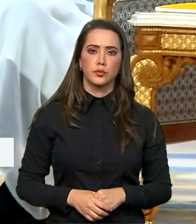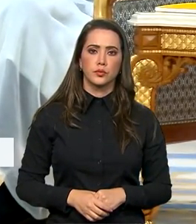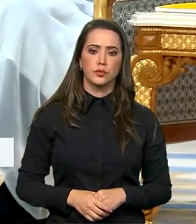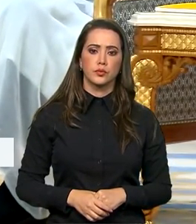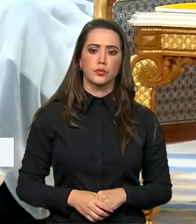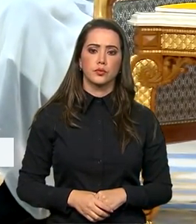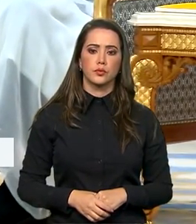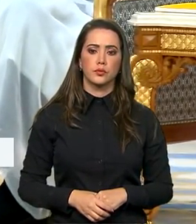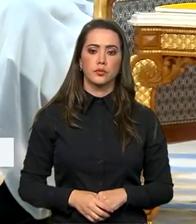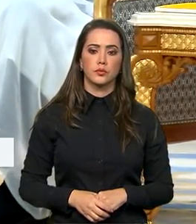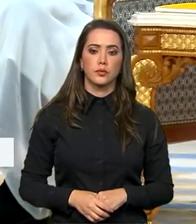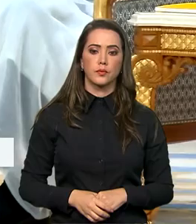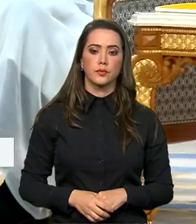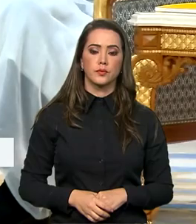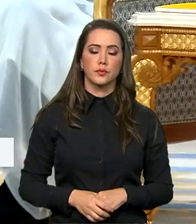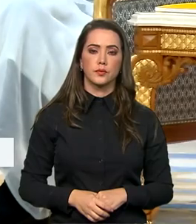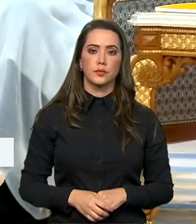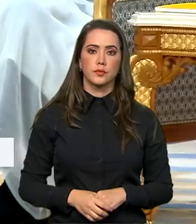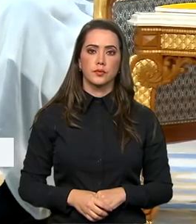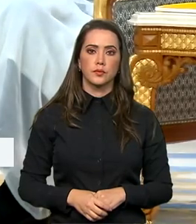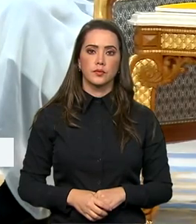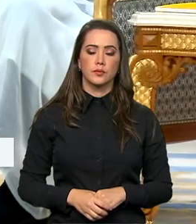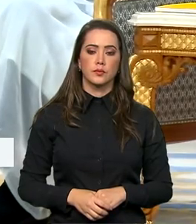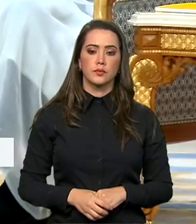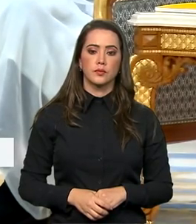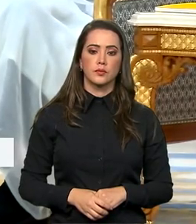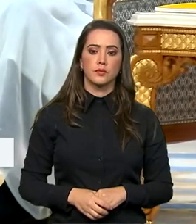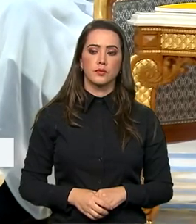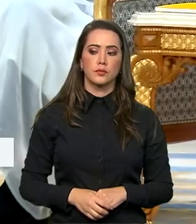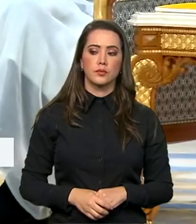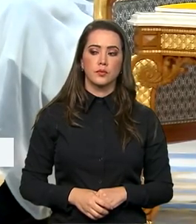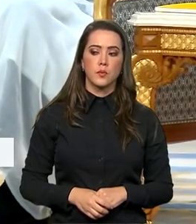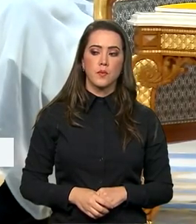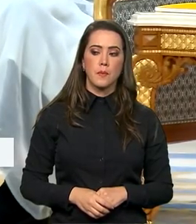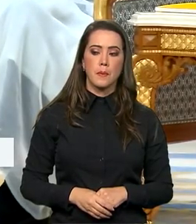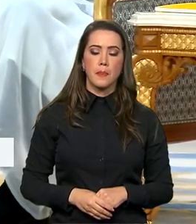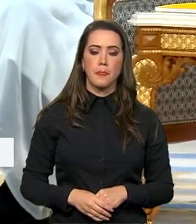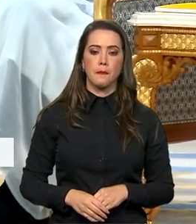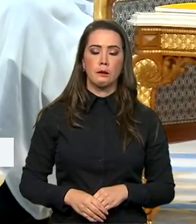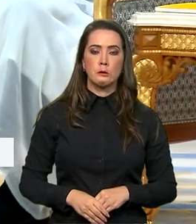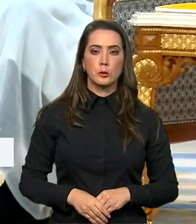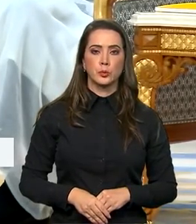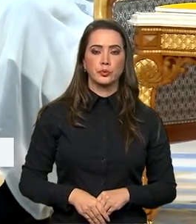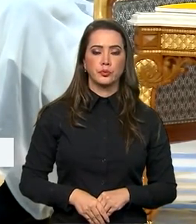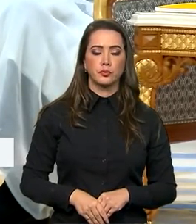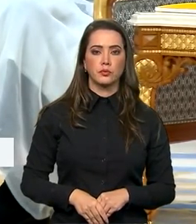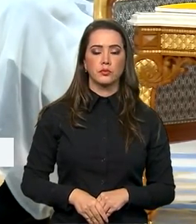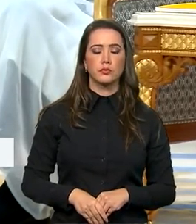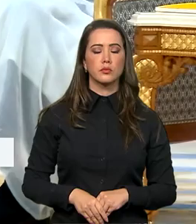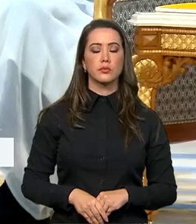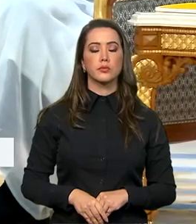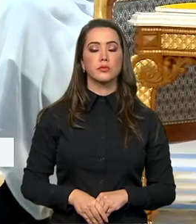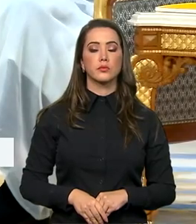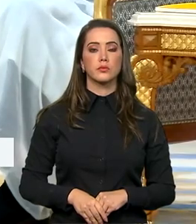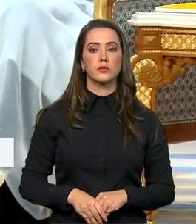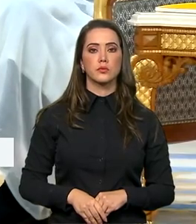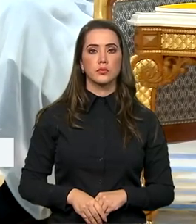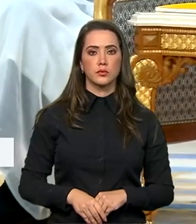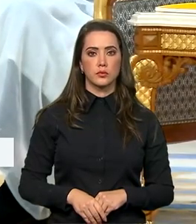بناء نظام دولي جديد يعكس الاحتياجات الحالية والمستقبلية للبلدان